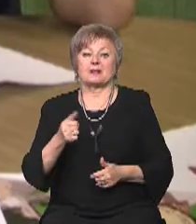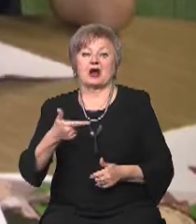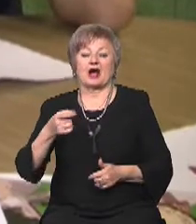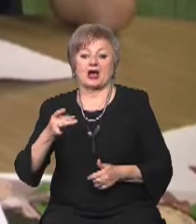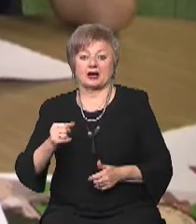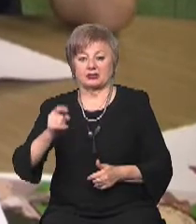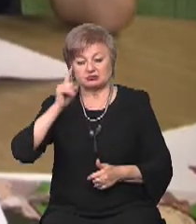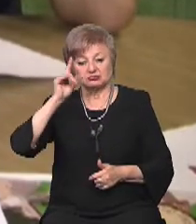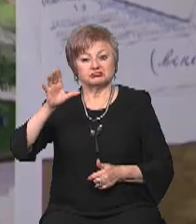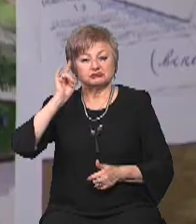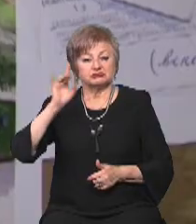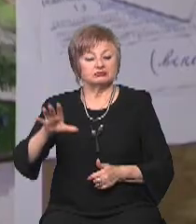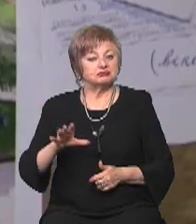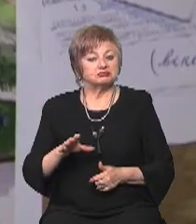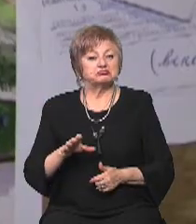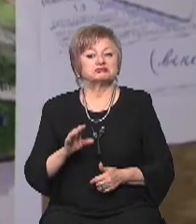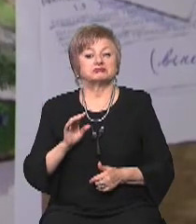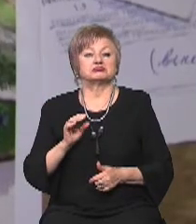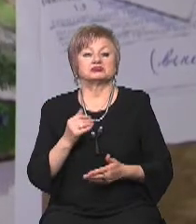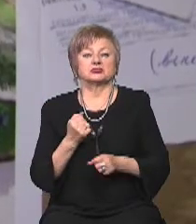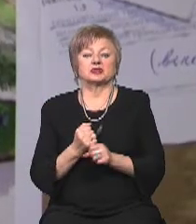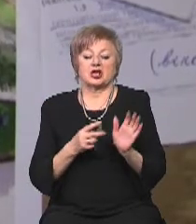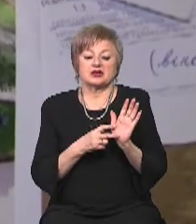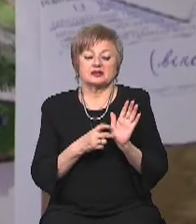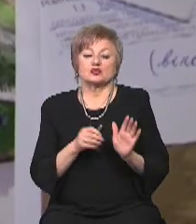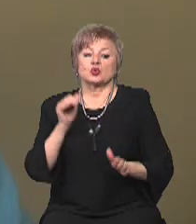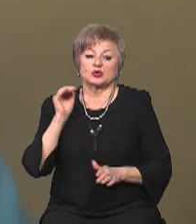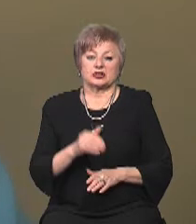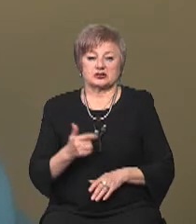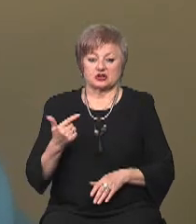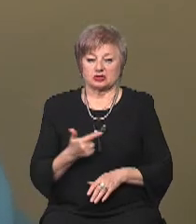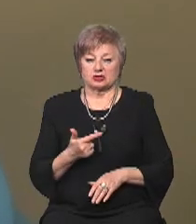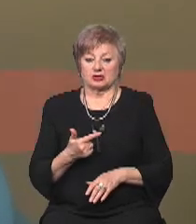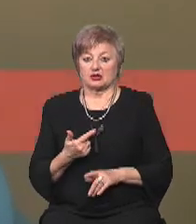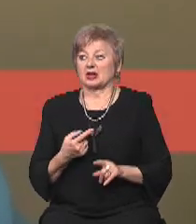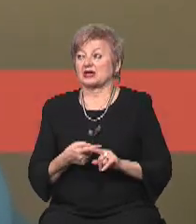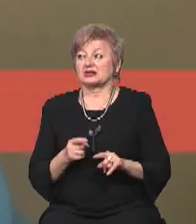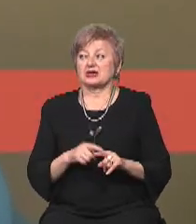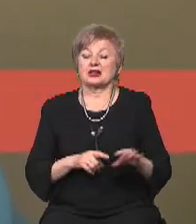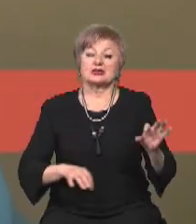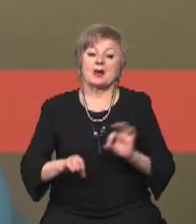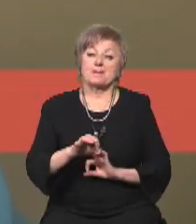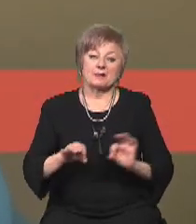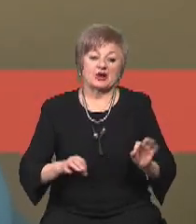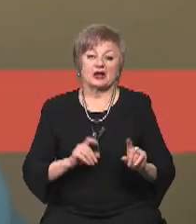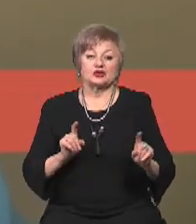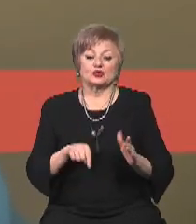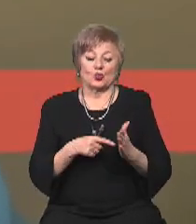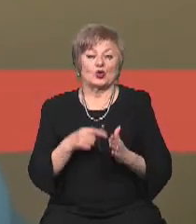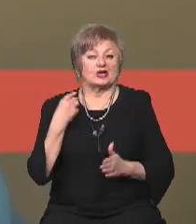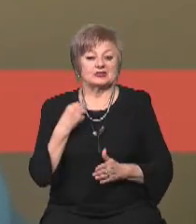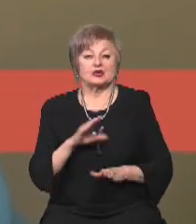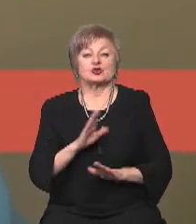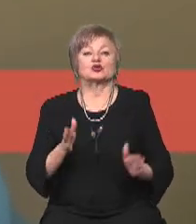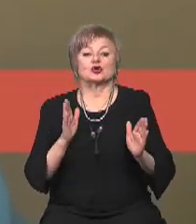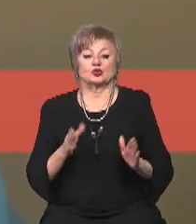на зразок голівудської. Вартість кошторису – 700 тисяч гривень. Мета цього проєкту – показати, що місто Запоріжжя – це не тільки